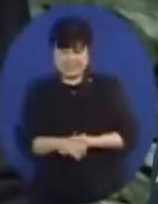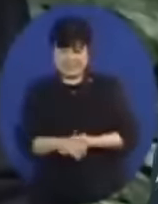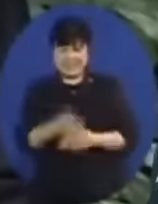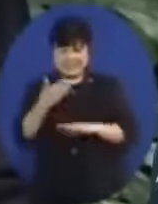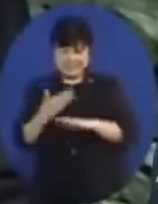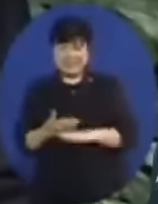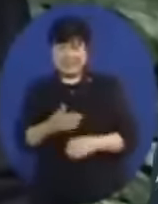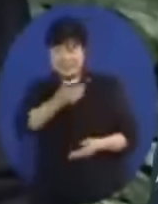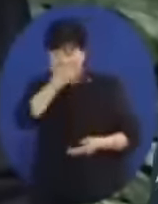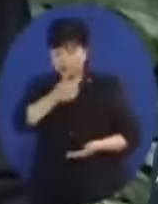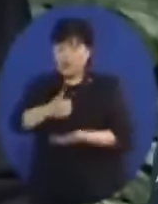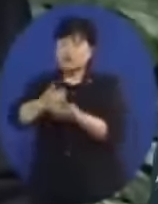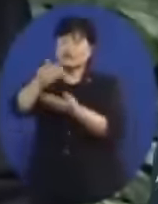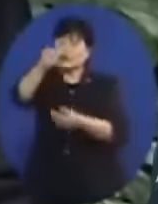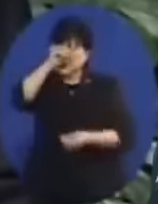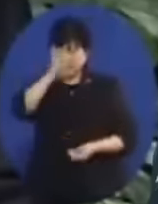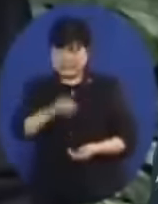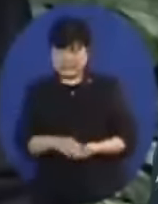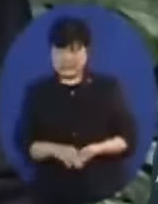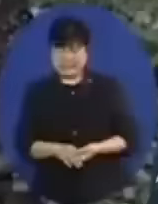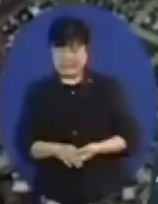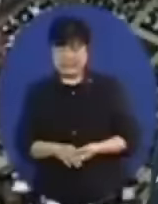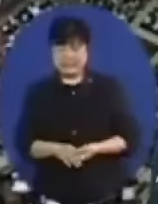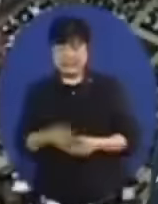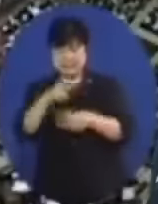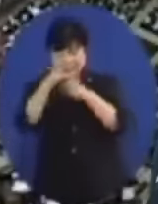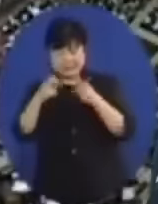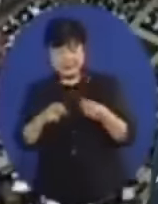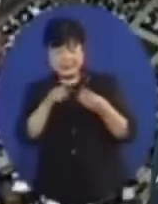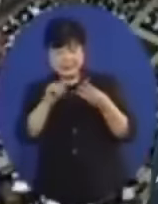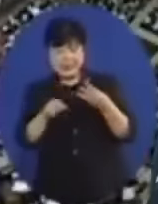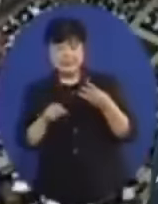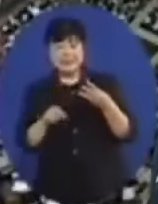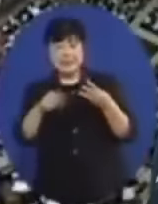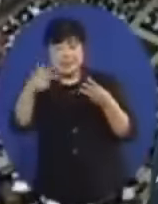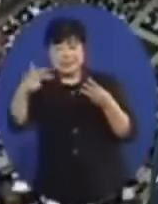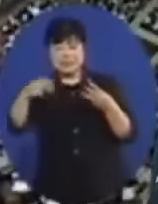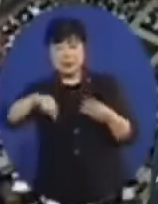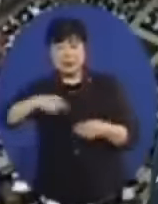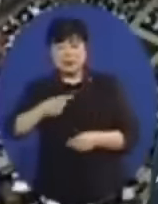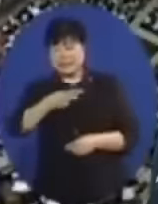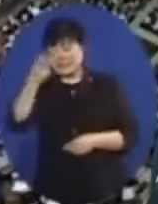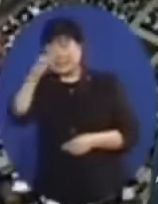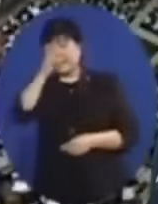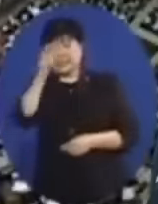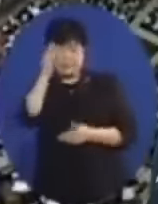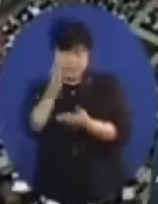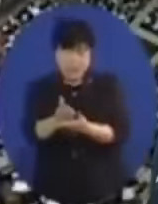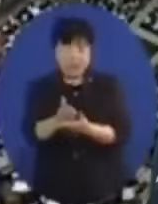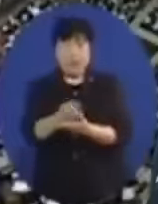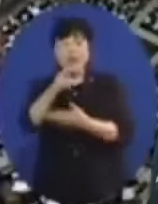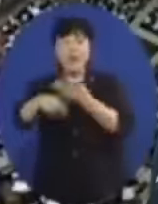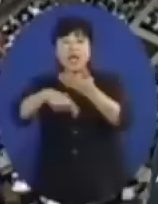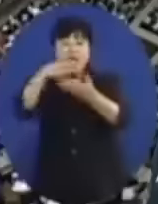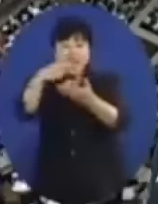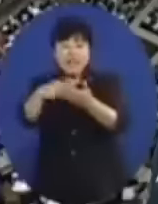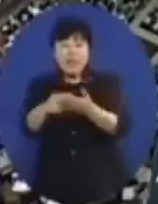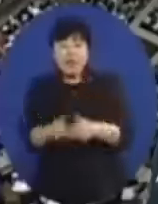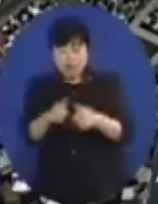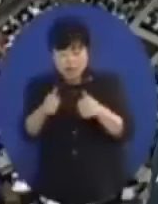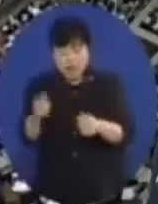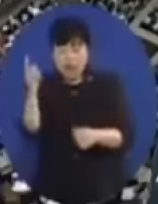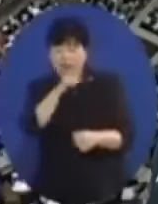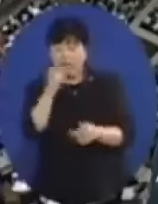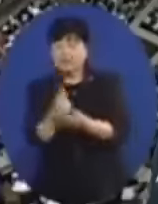남을 존경하면서 살아야 되는 것입니다. 잠언 3장 10절에 스스로 지혜롭게 여기지 말지어다 야훼를 경외하며 악을